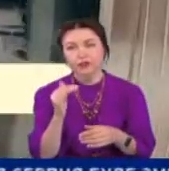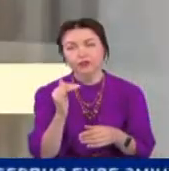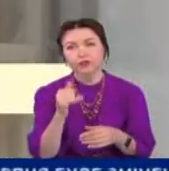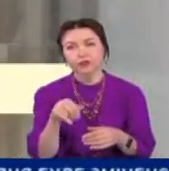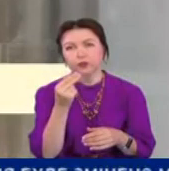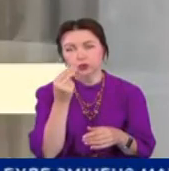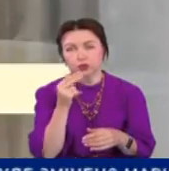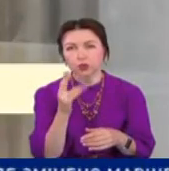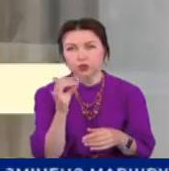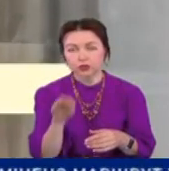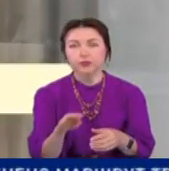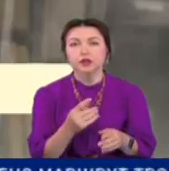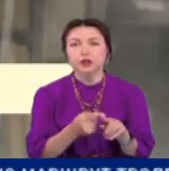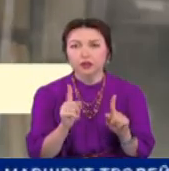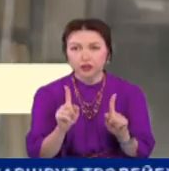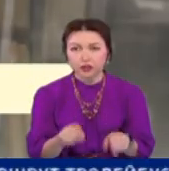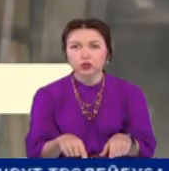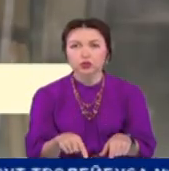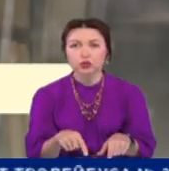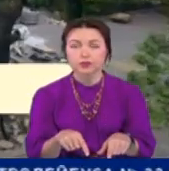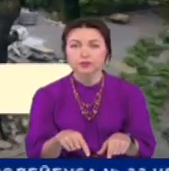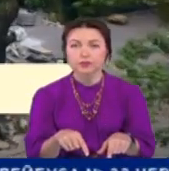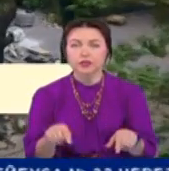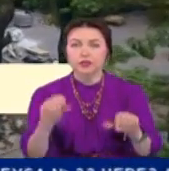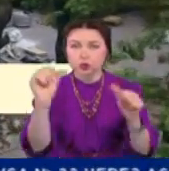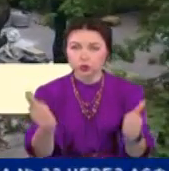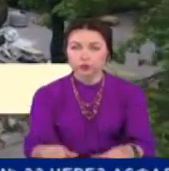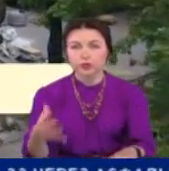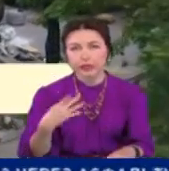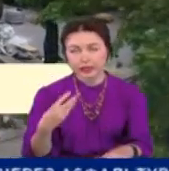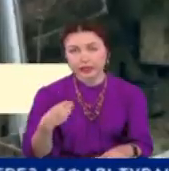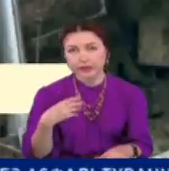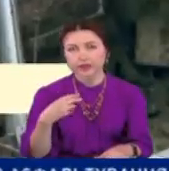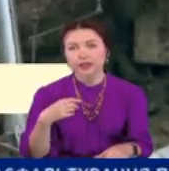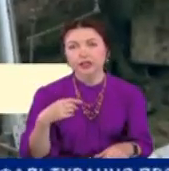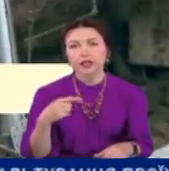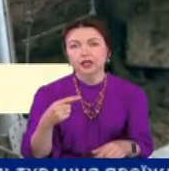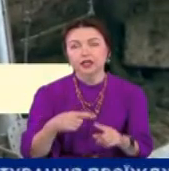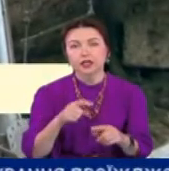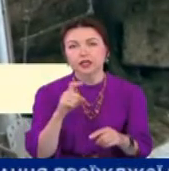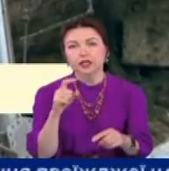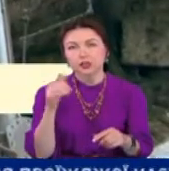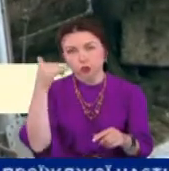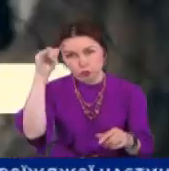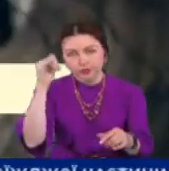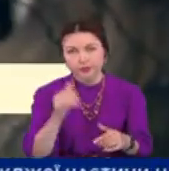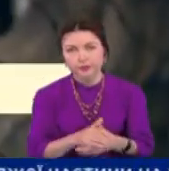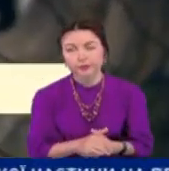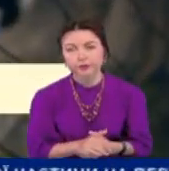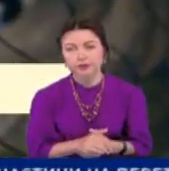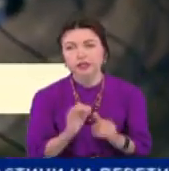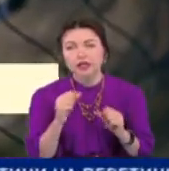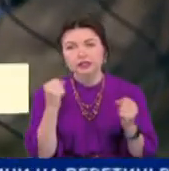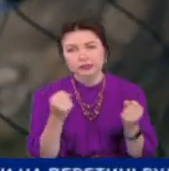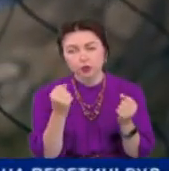також займуть свої місця відомі нам скульптури левів та зубру. Проводяться роботи з влаштування будівлі для